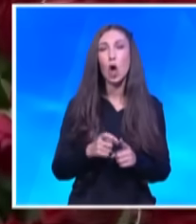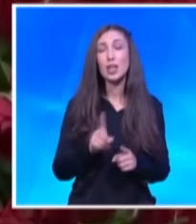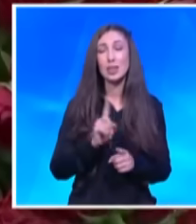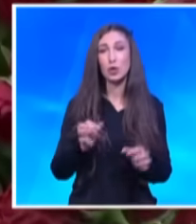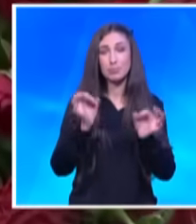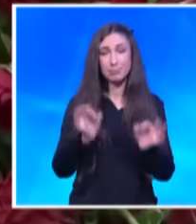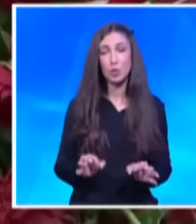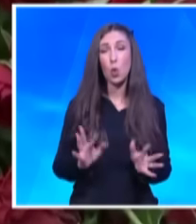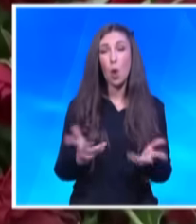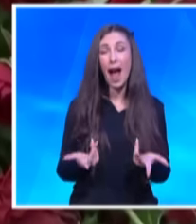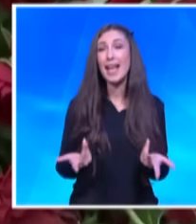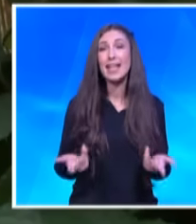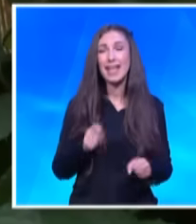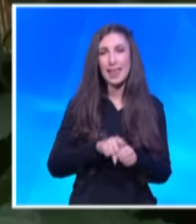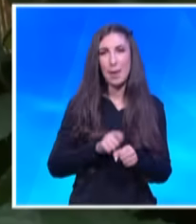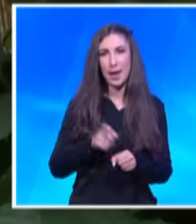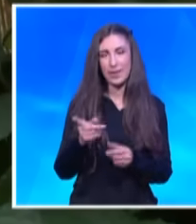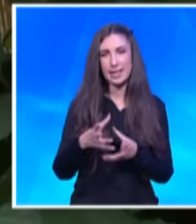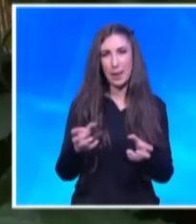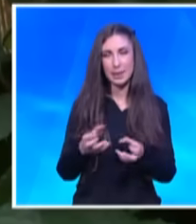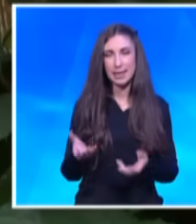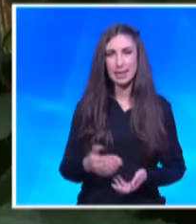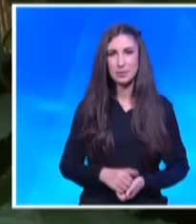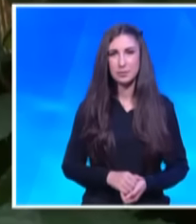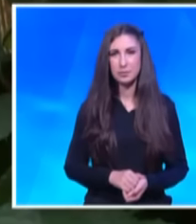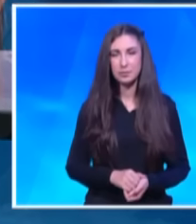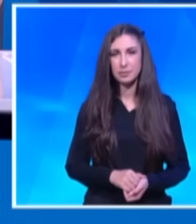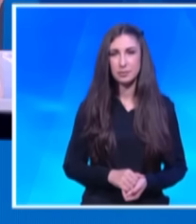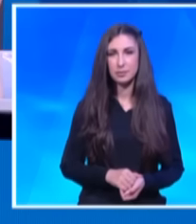потвърди кога и къде е направен записът.